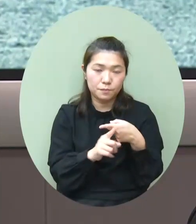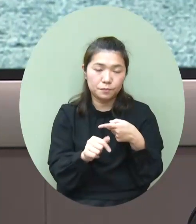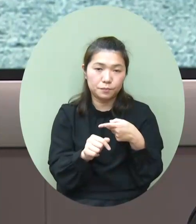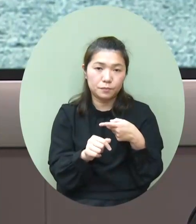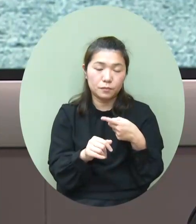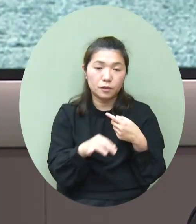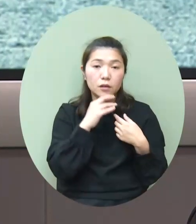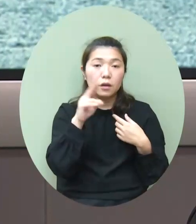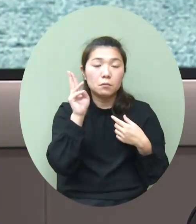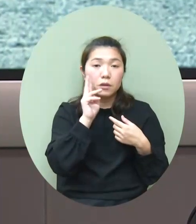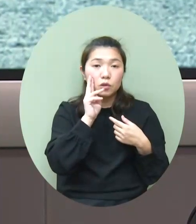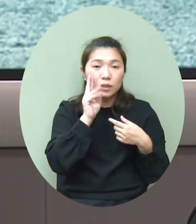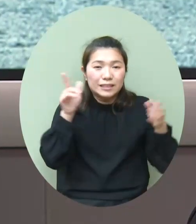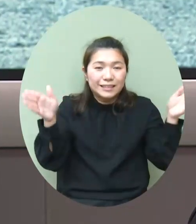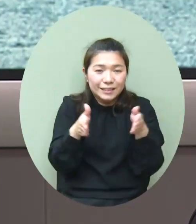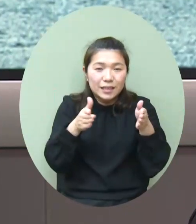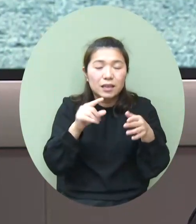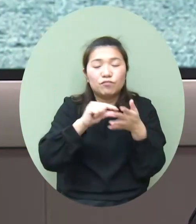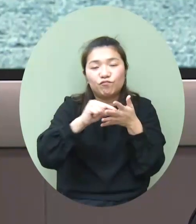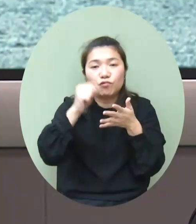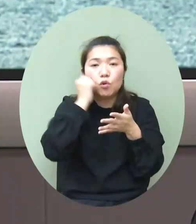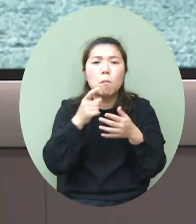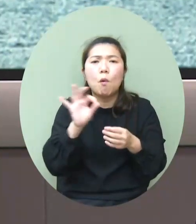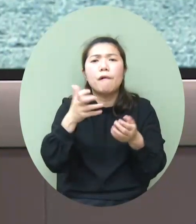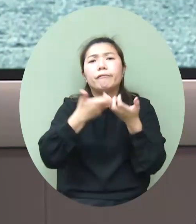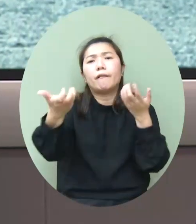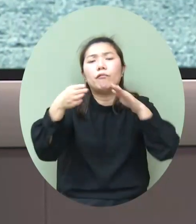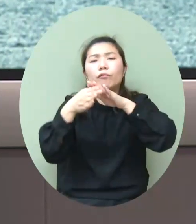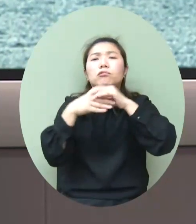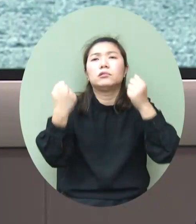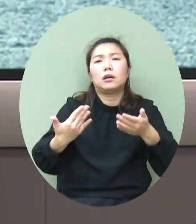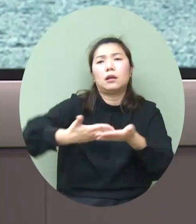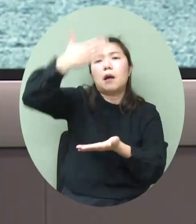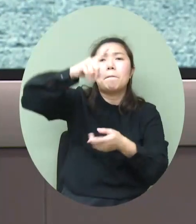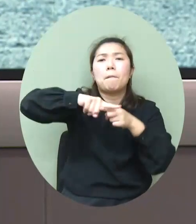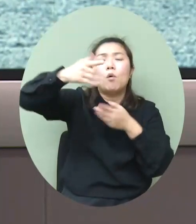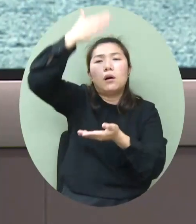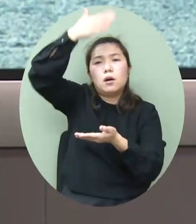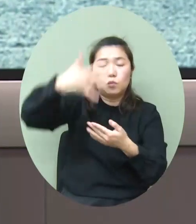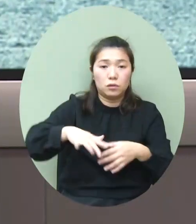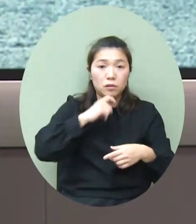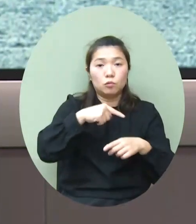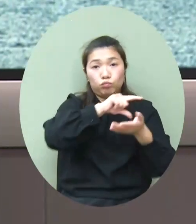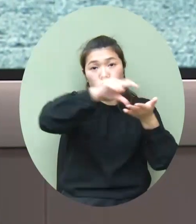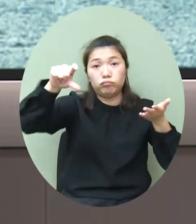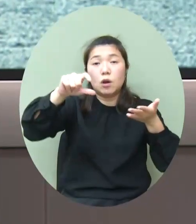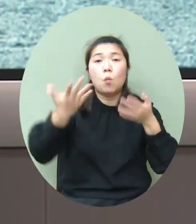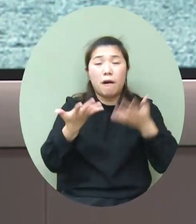者，也会有感染的风险。如果有些比较小型的私人安老院只是有分